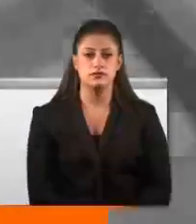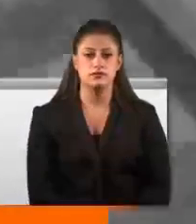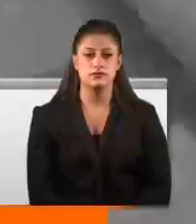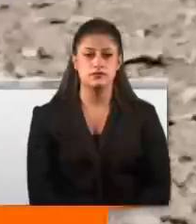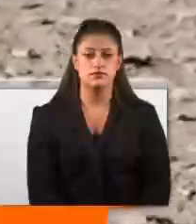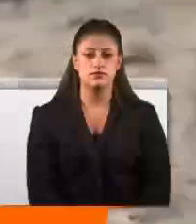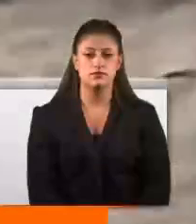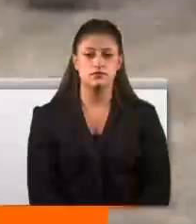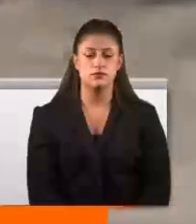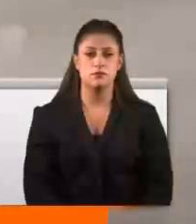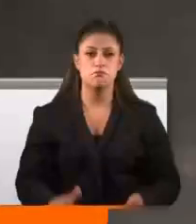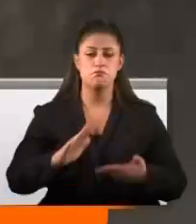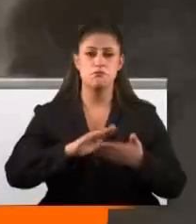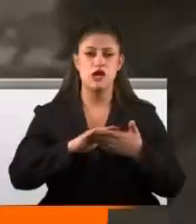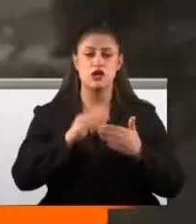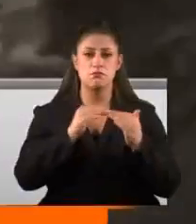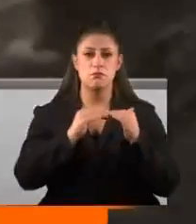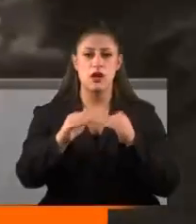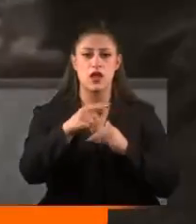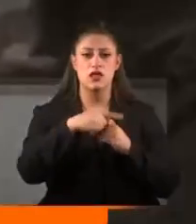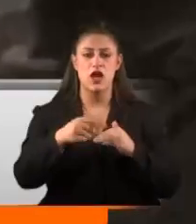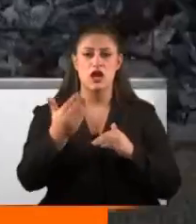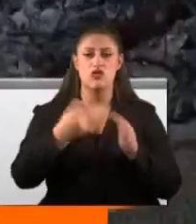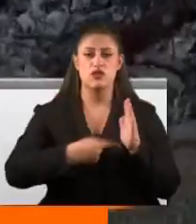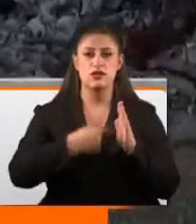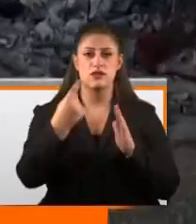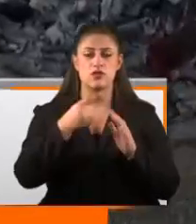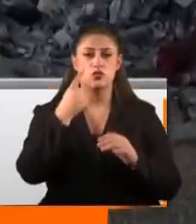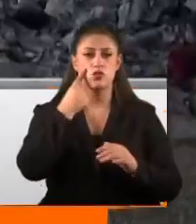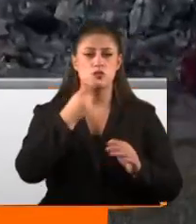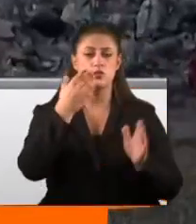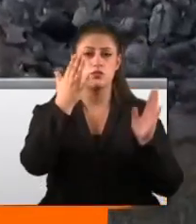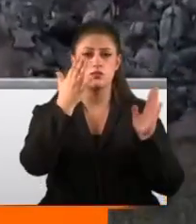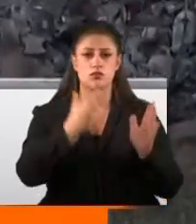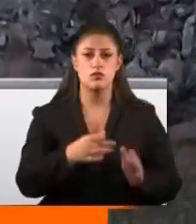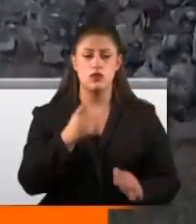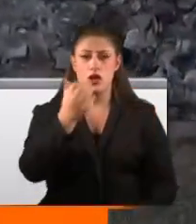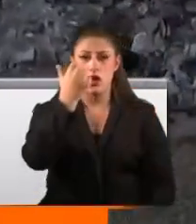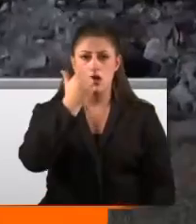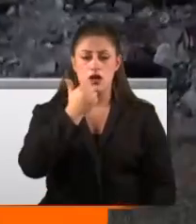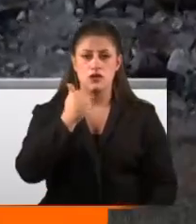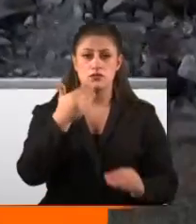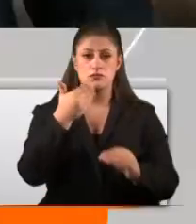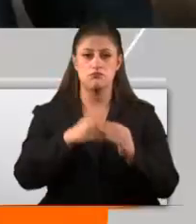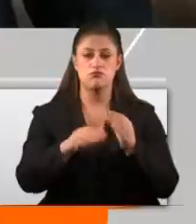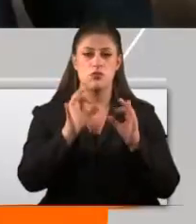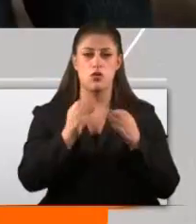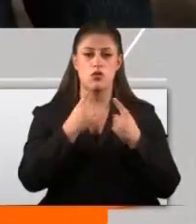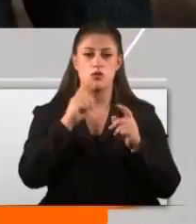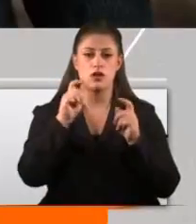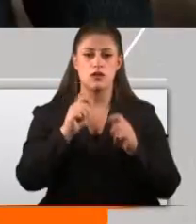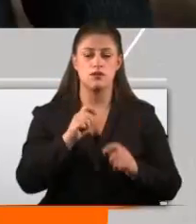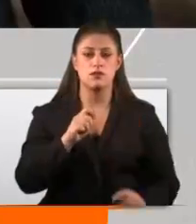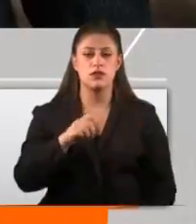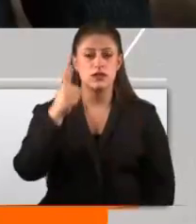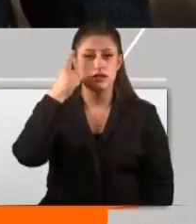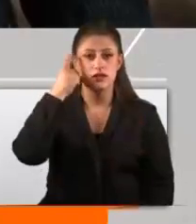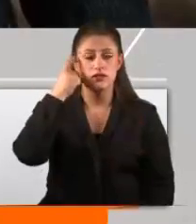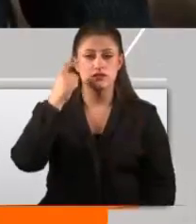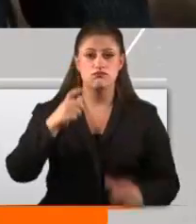var Birleşmiş Milletler gelecek zirvesine Cumhurbaşkanı Erdoğan'ın Gazze mesajı damga vurdu İsrail'in